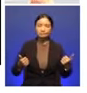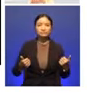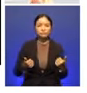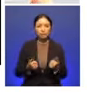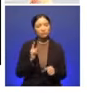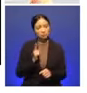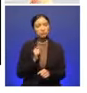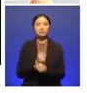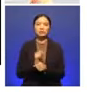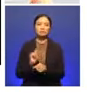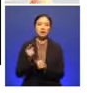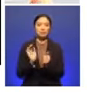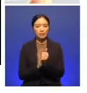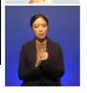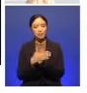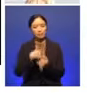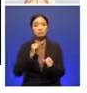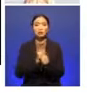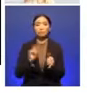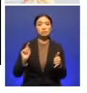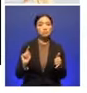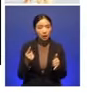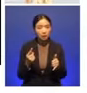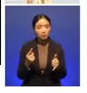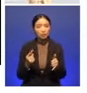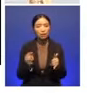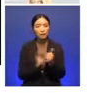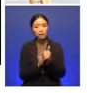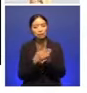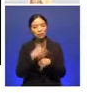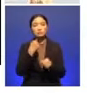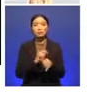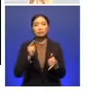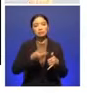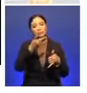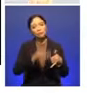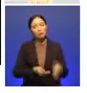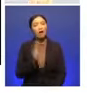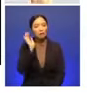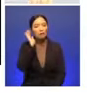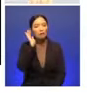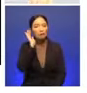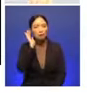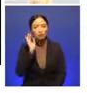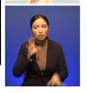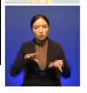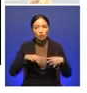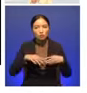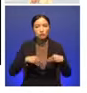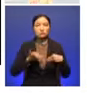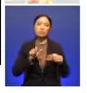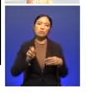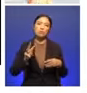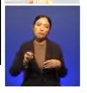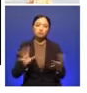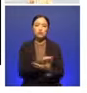างขึ้นมาใหม่นะคะคำว่าประกอบสร้างเนี่ยก็คือถูกสร้างขึ้นมาให้เป็นคนที่เชื่อฟังแล้วก็สยบยอมต่อบรรทัดฐาน